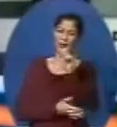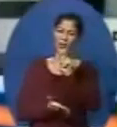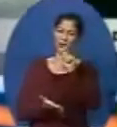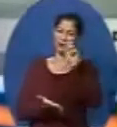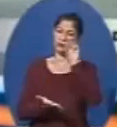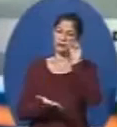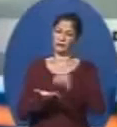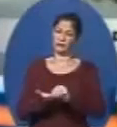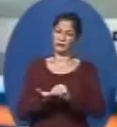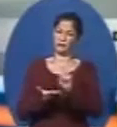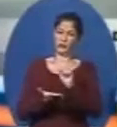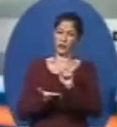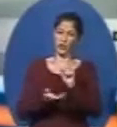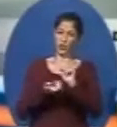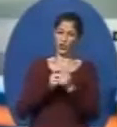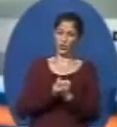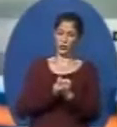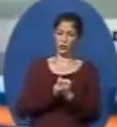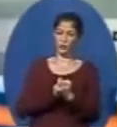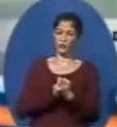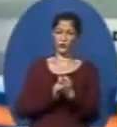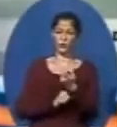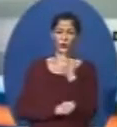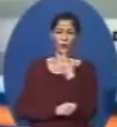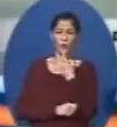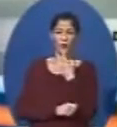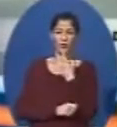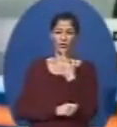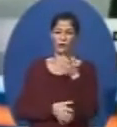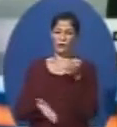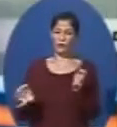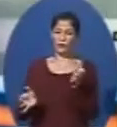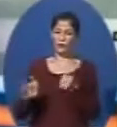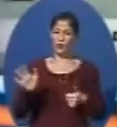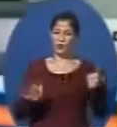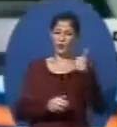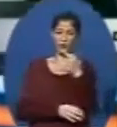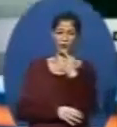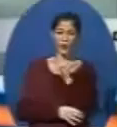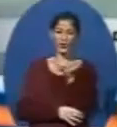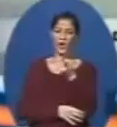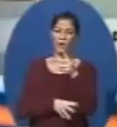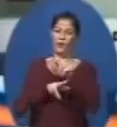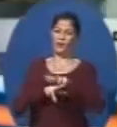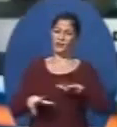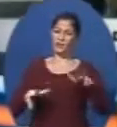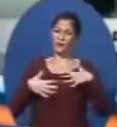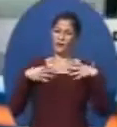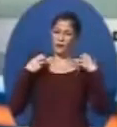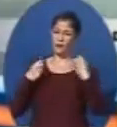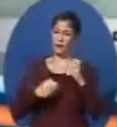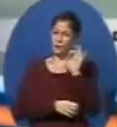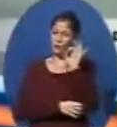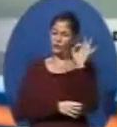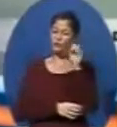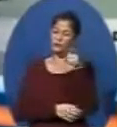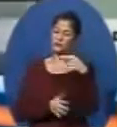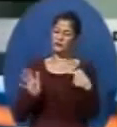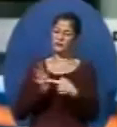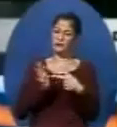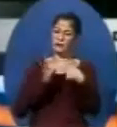ובהקשר קונקרטי של לופוליאנסקי, בעצם בית המשפט העליון אומר שמצב בריאותי חמור הוא